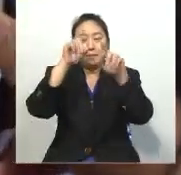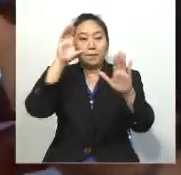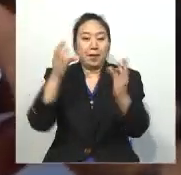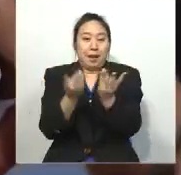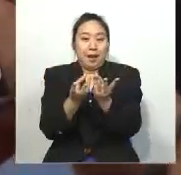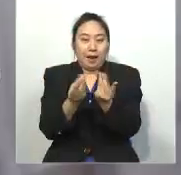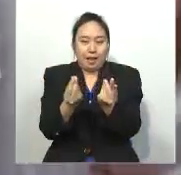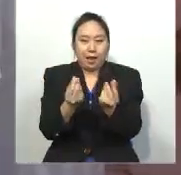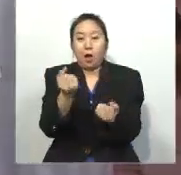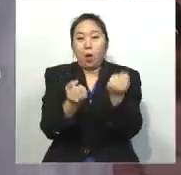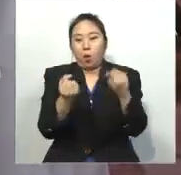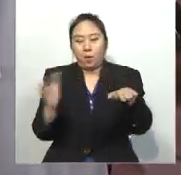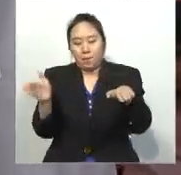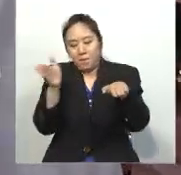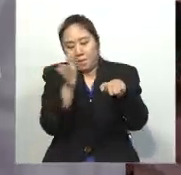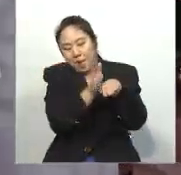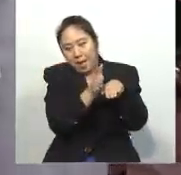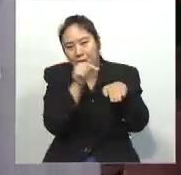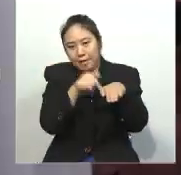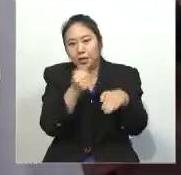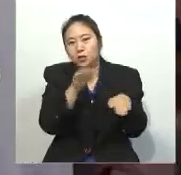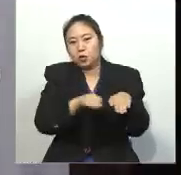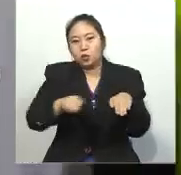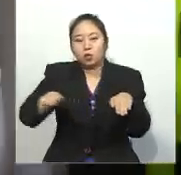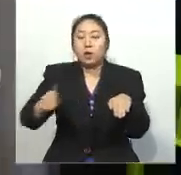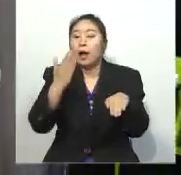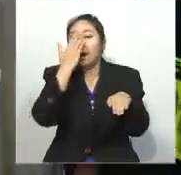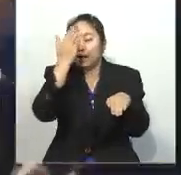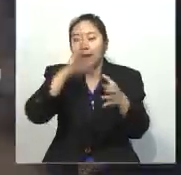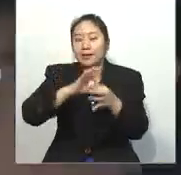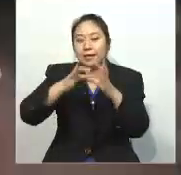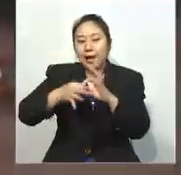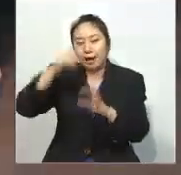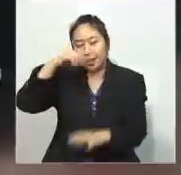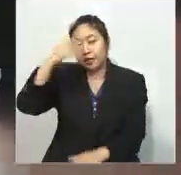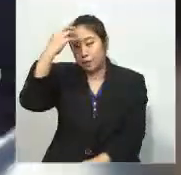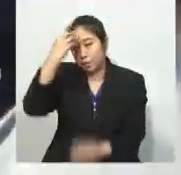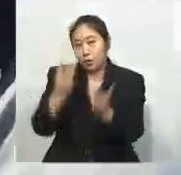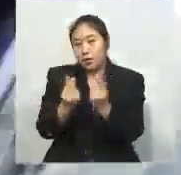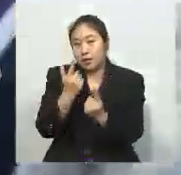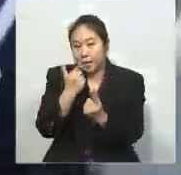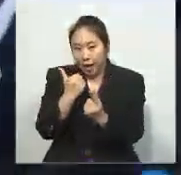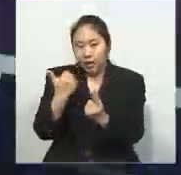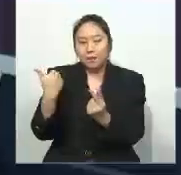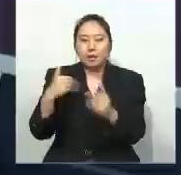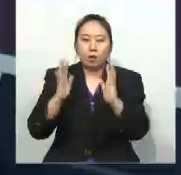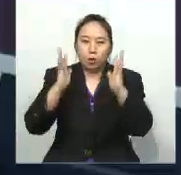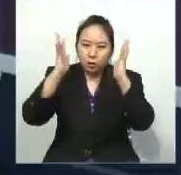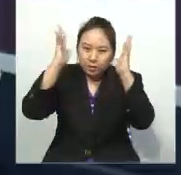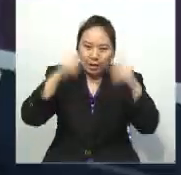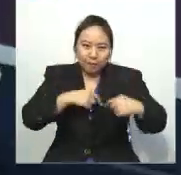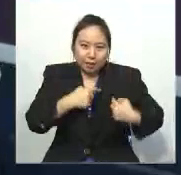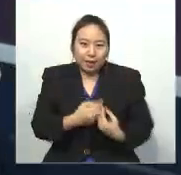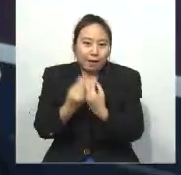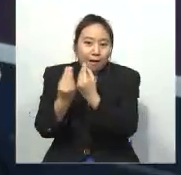ำตัวที่รถหาเสียงที่ได้นำมาจอดรอบริเวณด้านหน้าสนามกีฬาไทยญี่ปุ่นดินแดงพร้อมด้วยกองเชียร์ที่มาให้กำลังใ